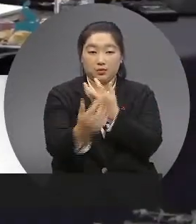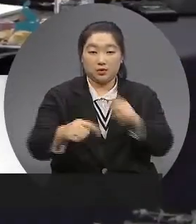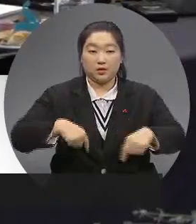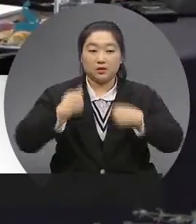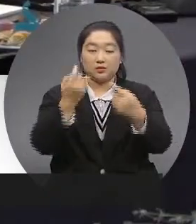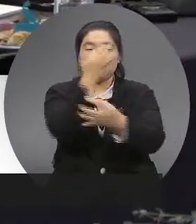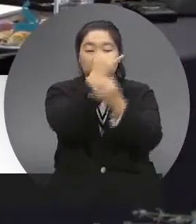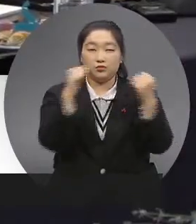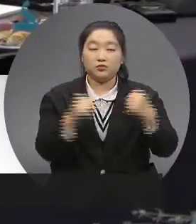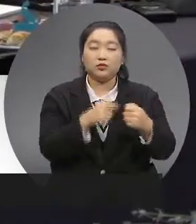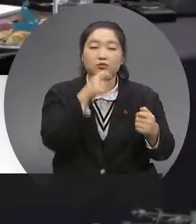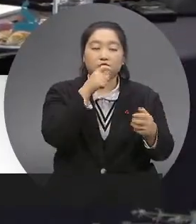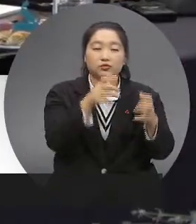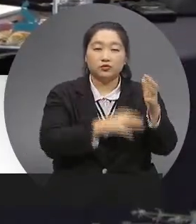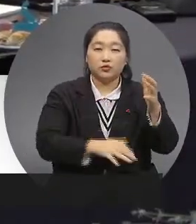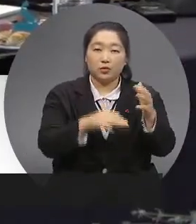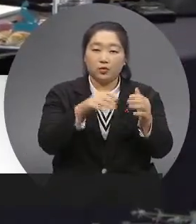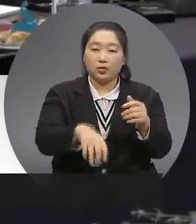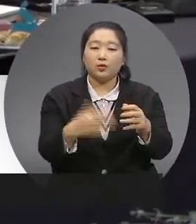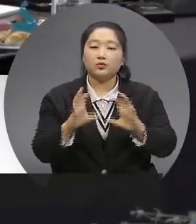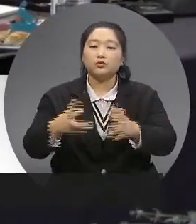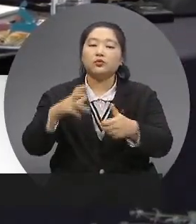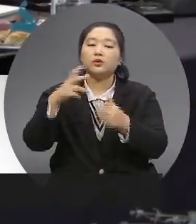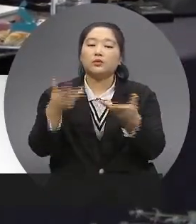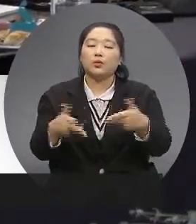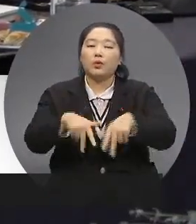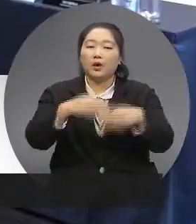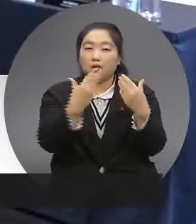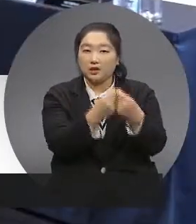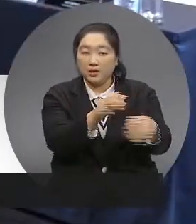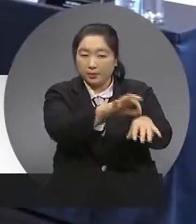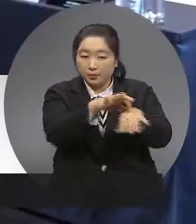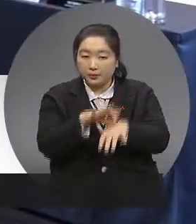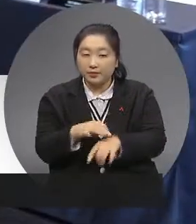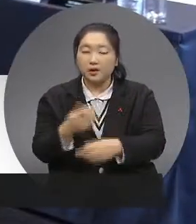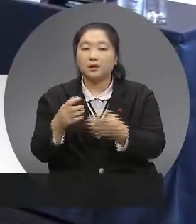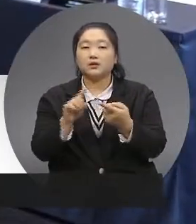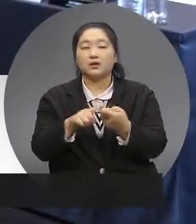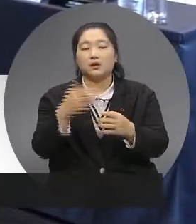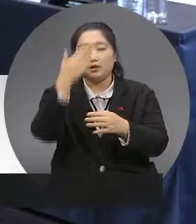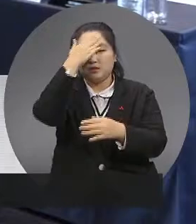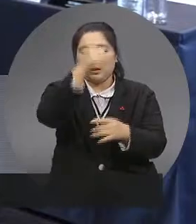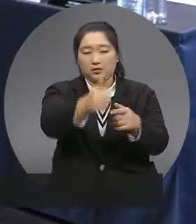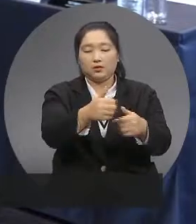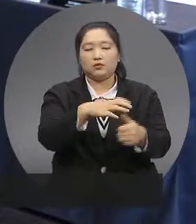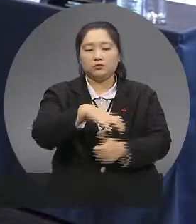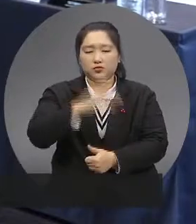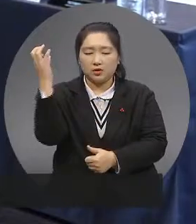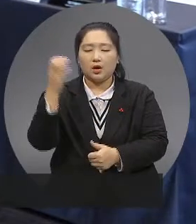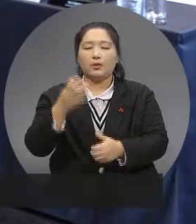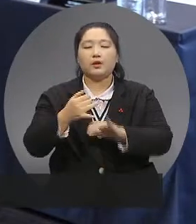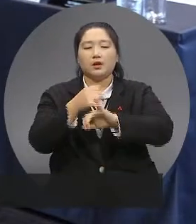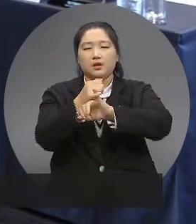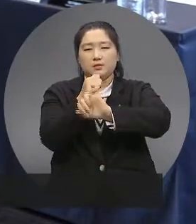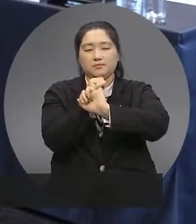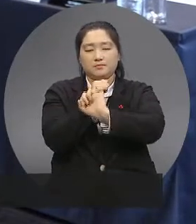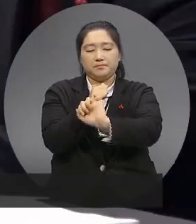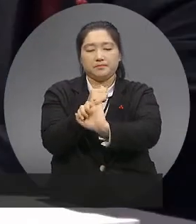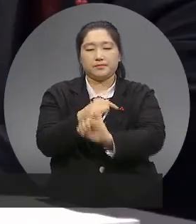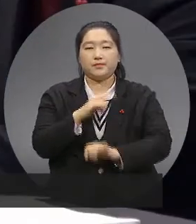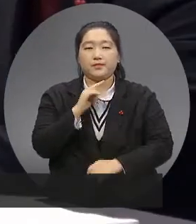충북의 상수원과 국립공원 규제를 예로 들면서 관련 장관에게 규제 완화 약속을 받아야